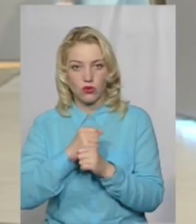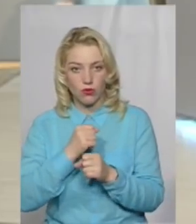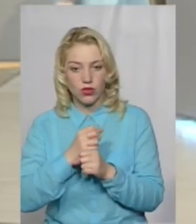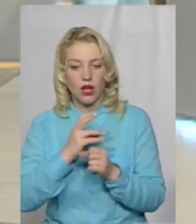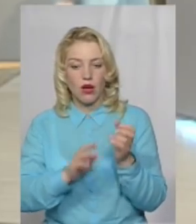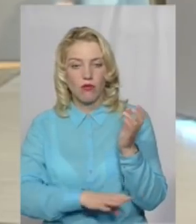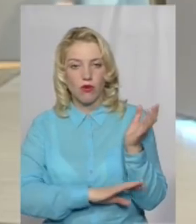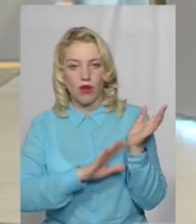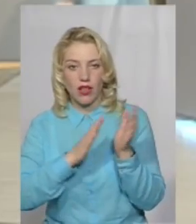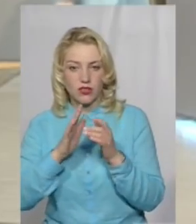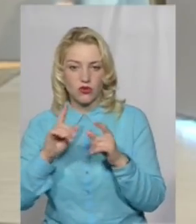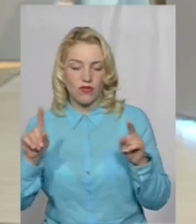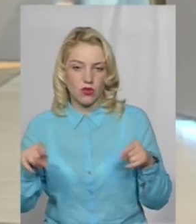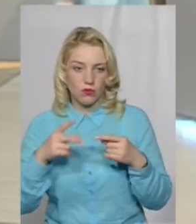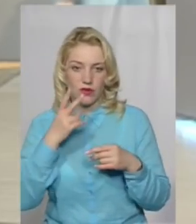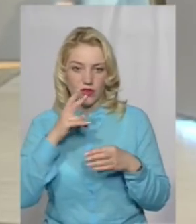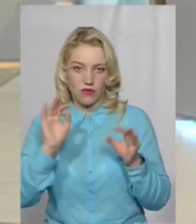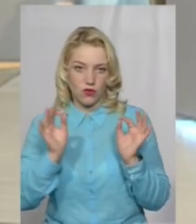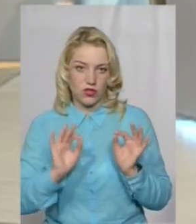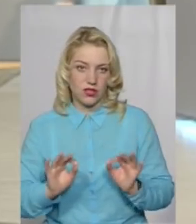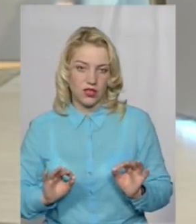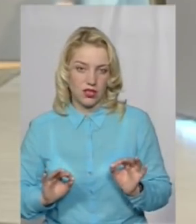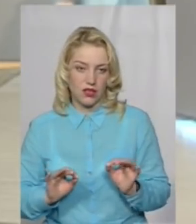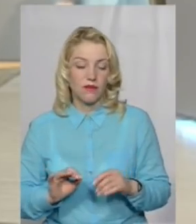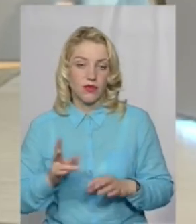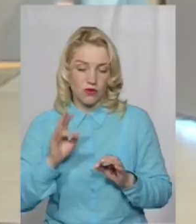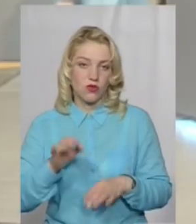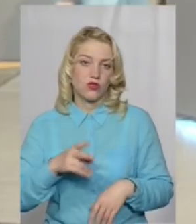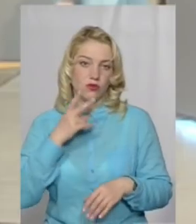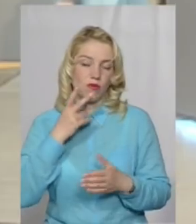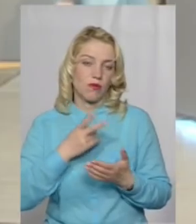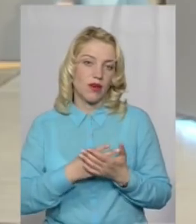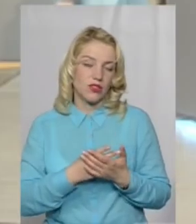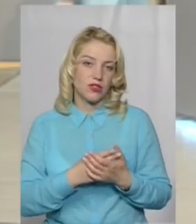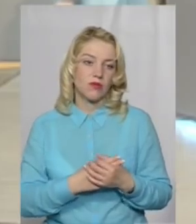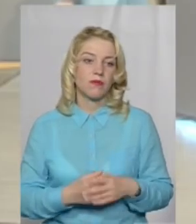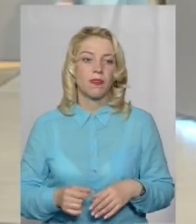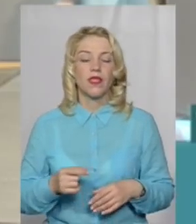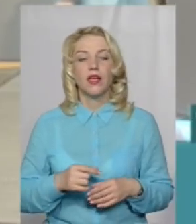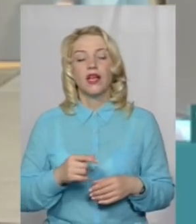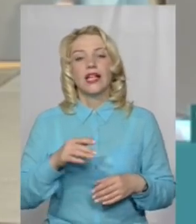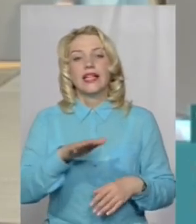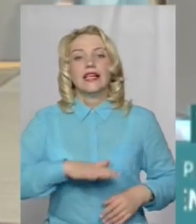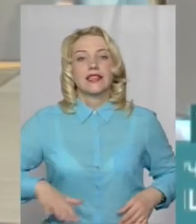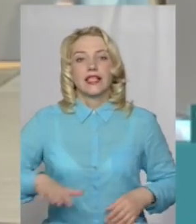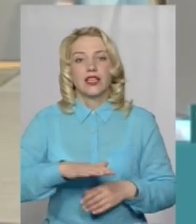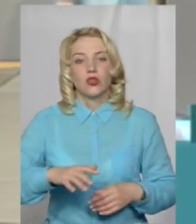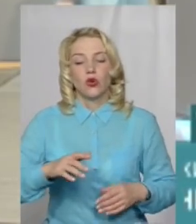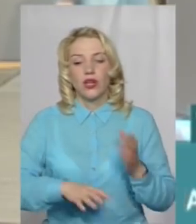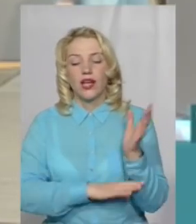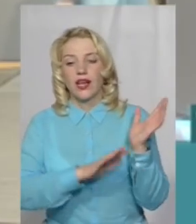по лісовідновленню видно восени. Так, восени побачимо. І буквально одним реченням, територія лісів